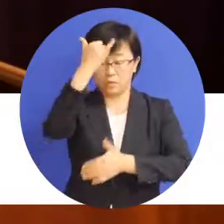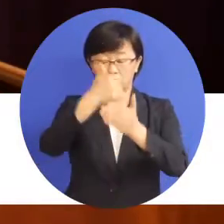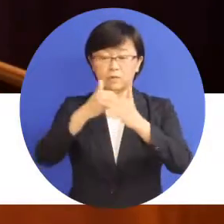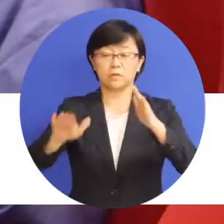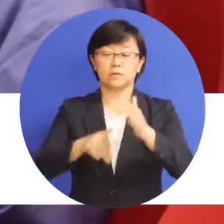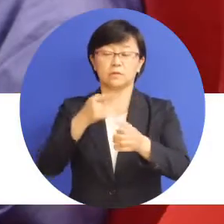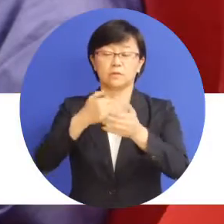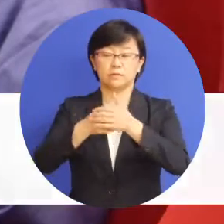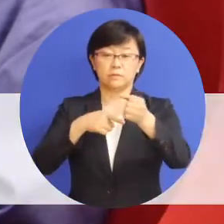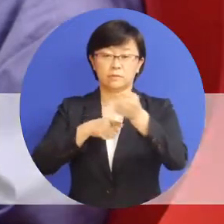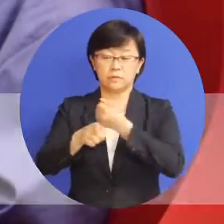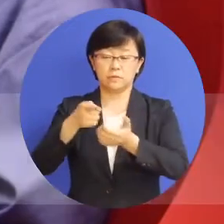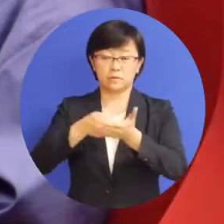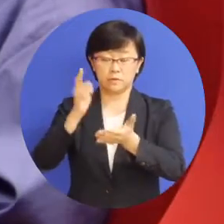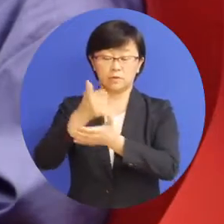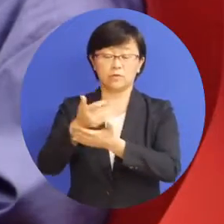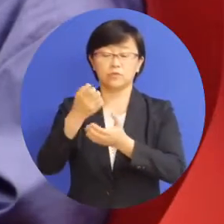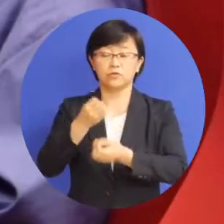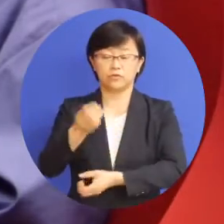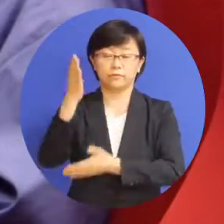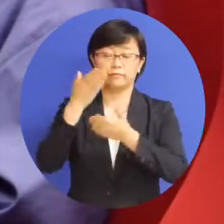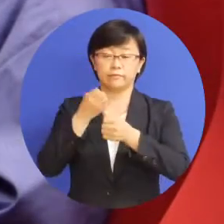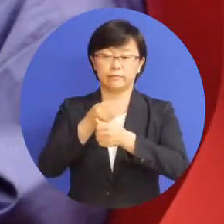의미를 되새기는 축사를 전했습니다.